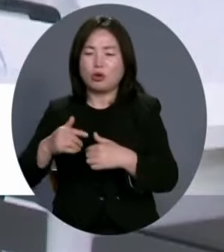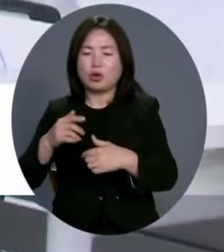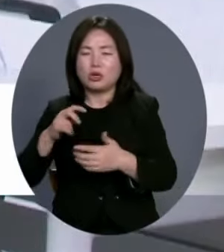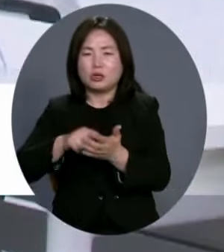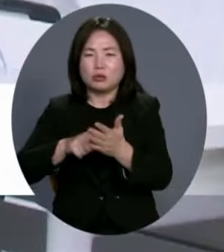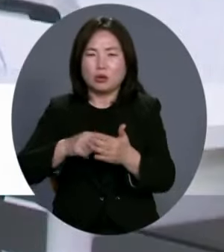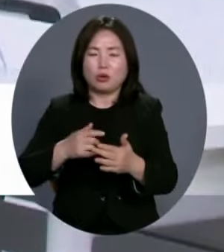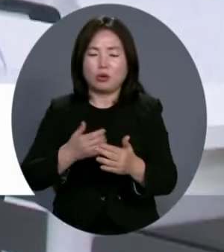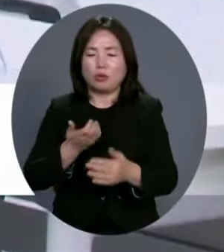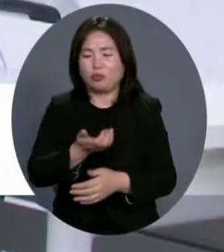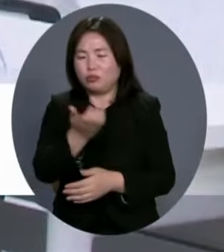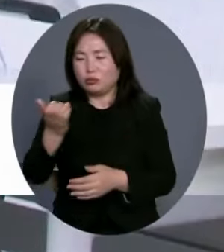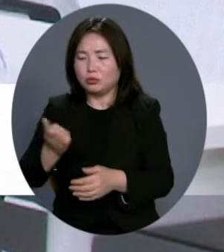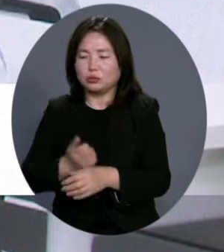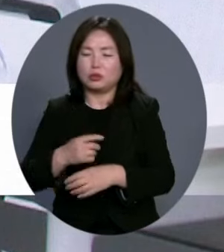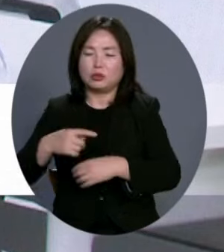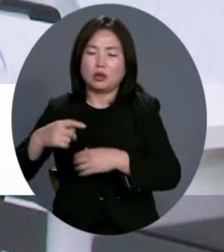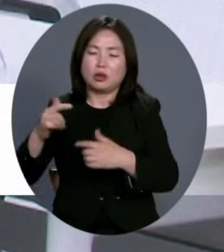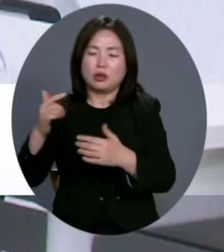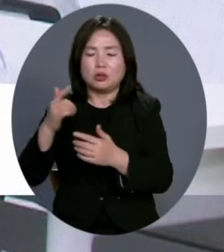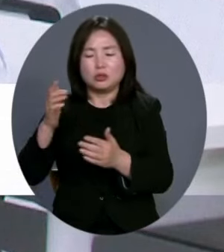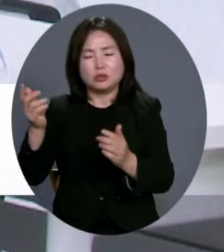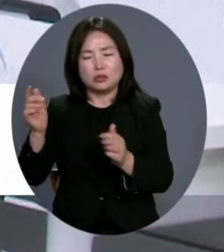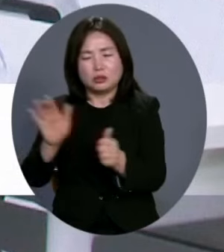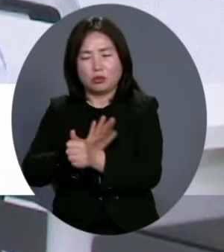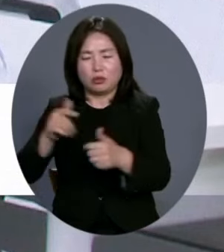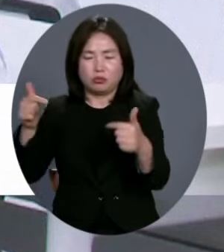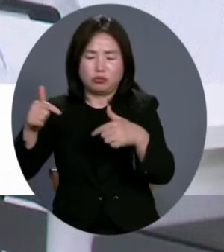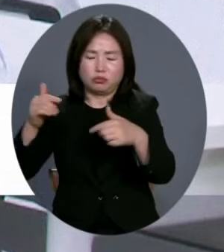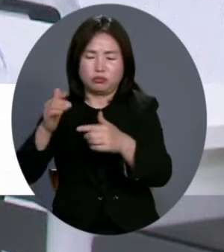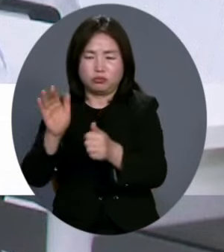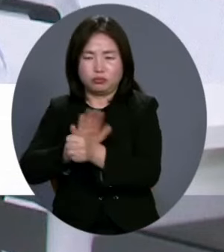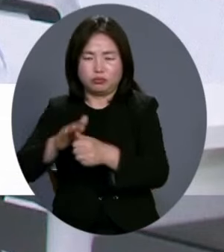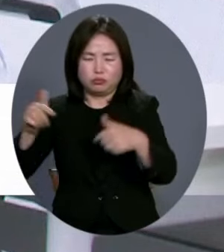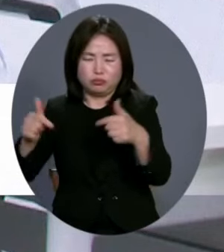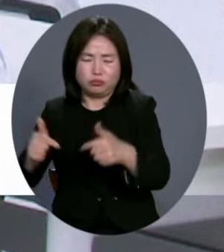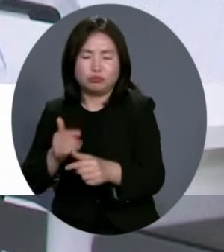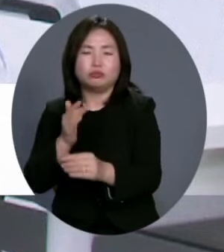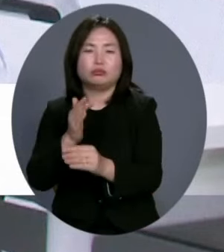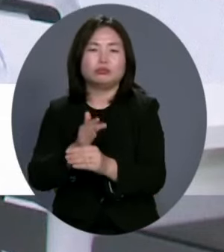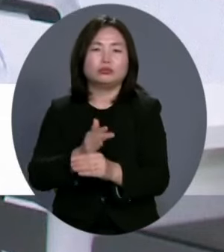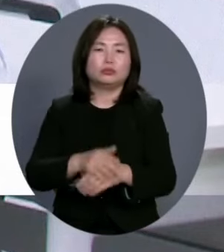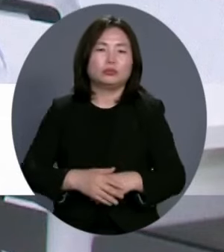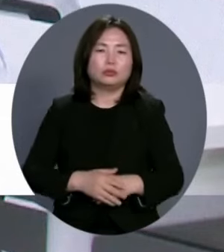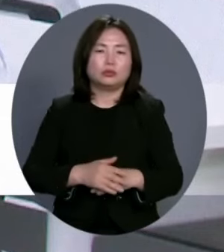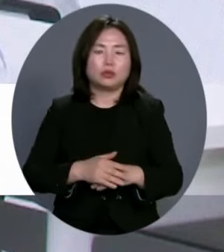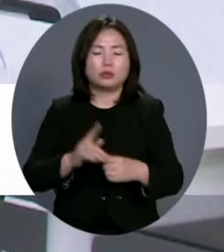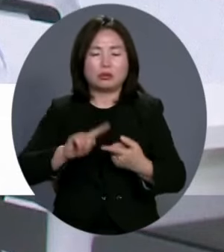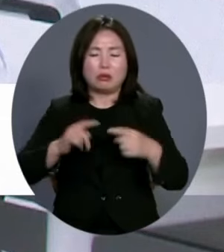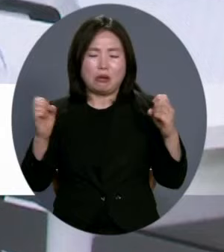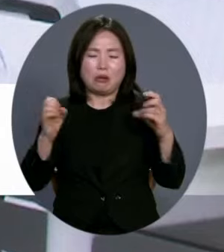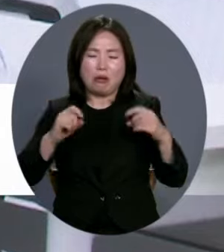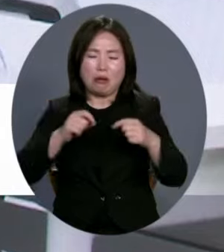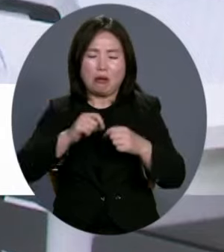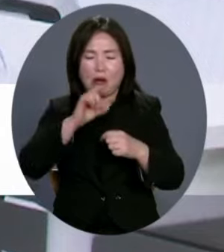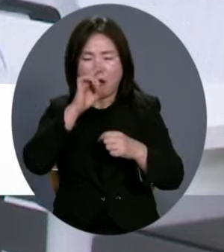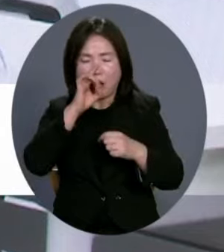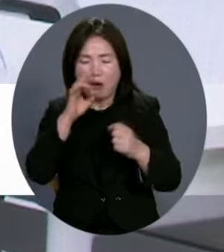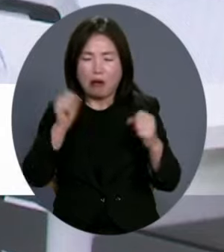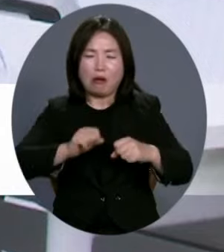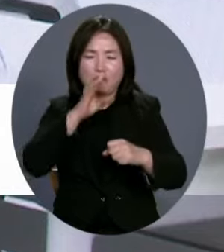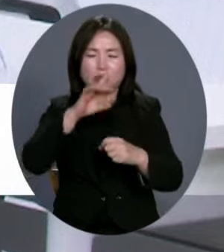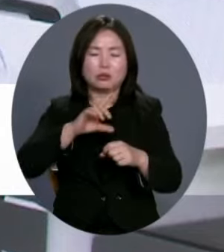수술 지연 등 의료 공백이 나타나고 있습니다. 정부와 의학계 입장차가 좁혀지지 않아 사태 장기화가 우려됩니다. 김철우